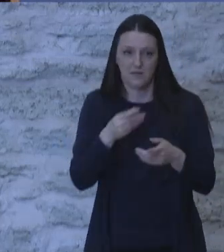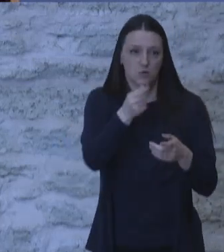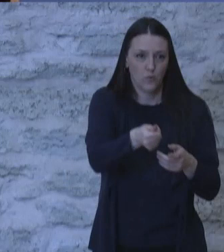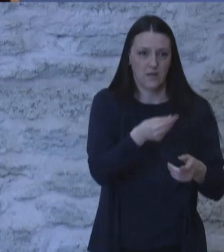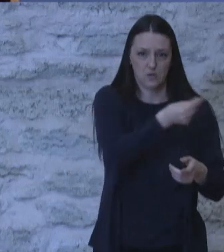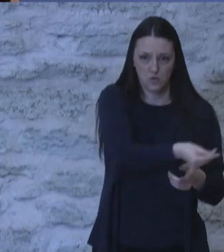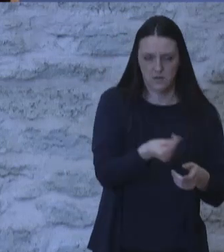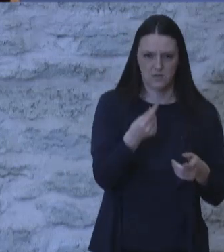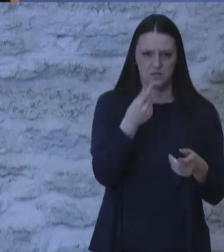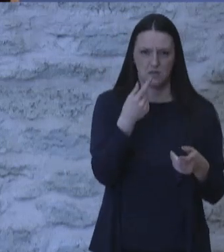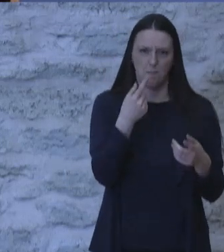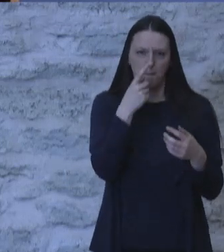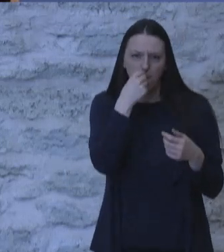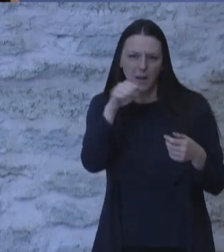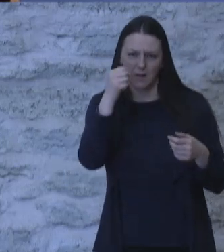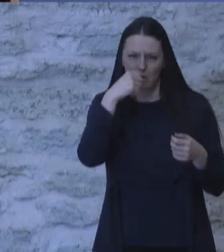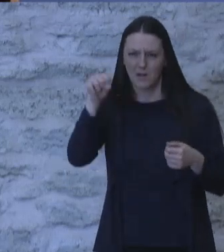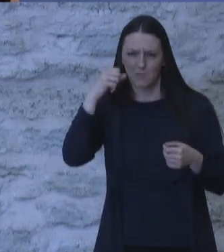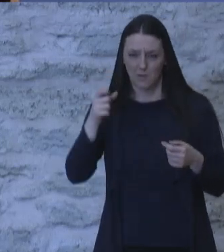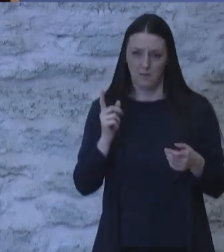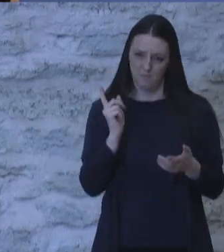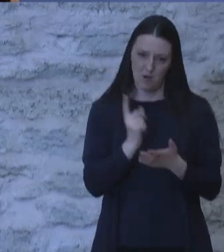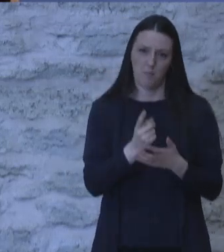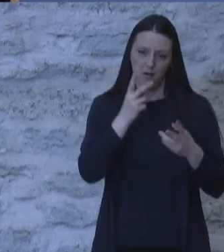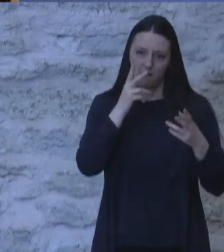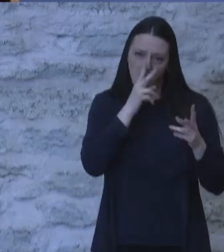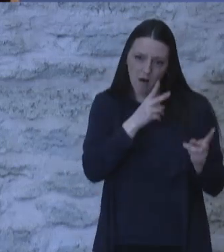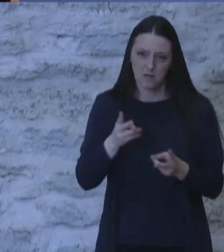kindlasti võtlema selle peale ka, et millel siit on meie võimalused.